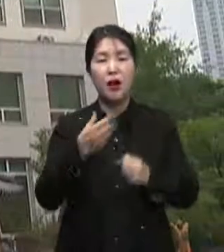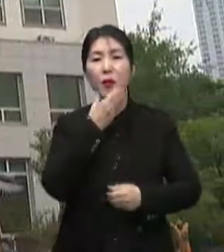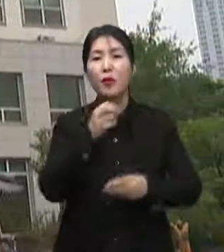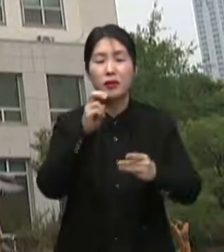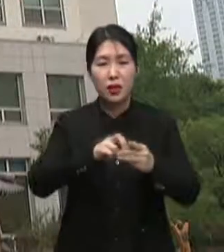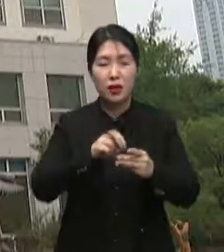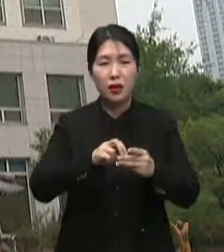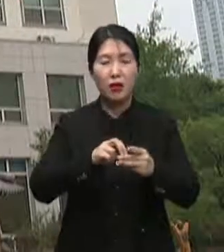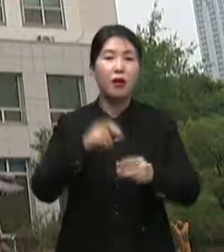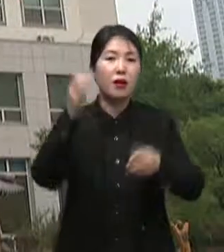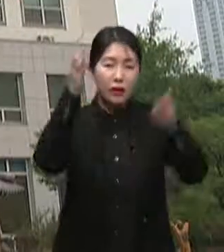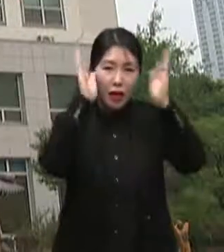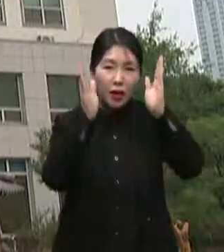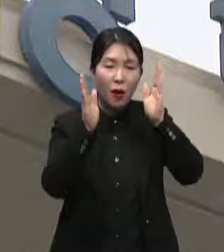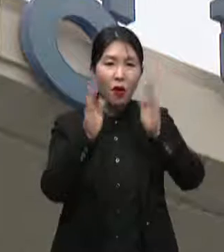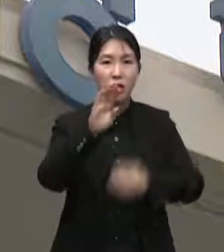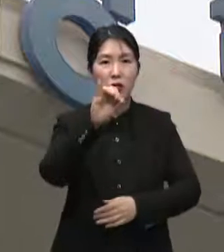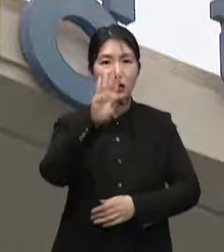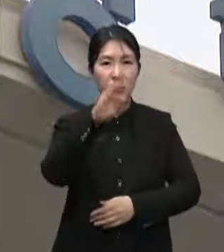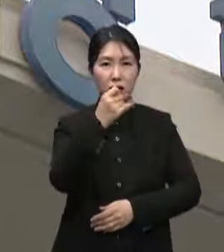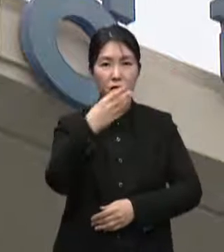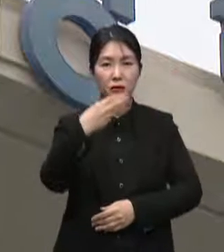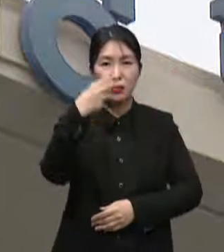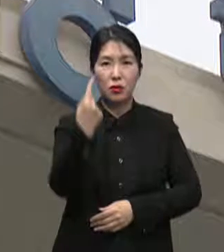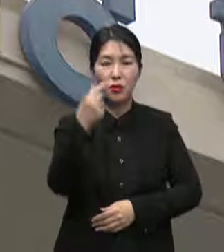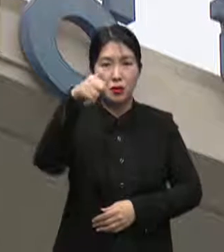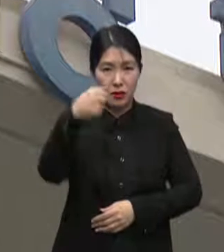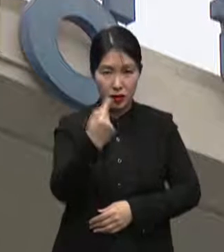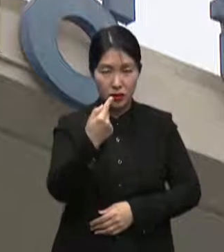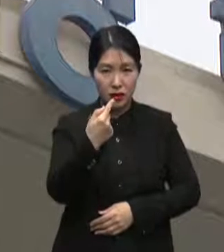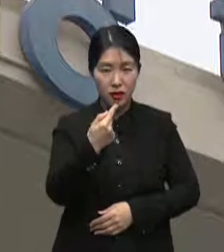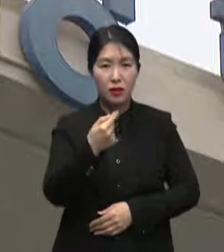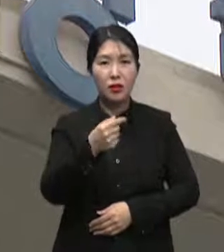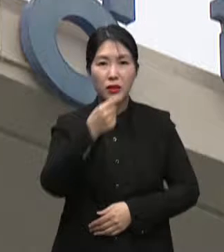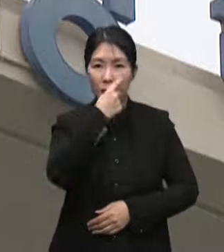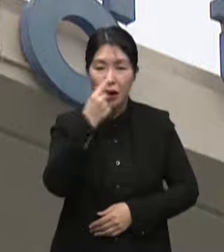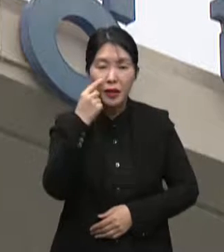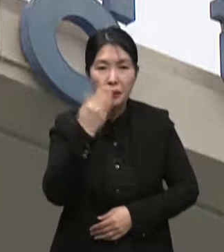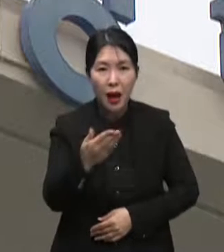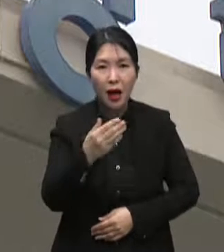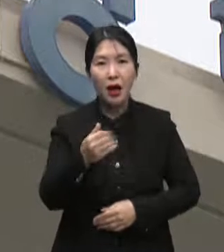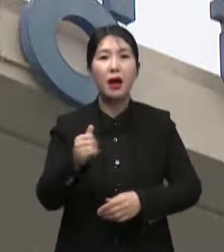가능하며 이벤트 참여자들을 대상으로 기프티콘을 추첨해 발송할 예정입니다.